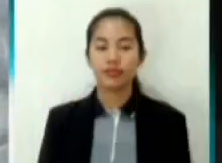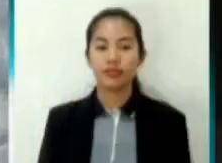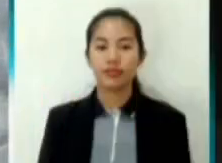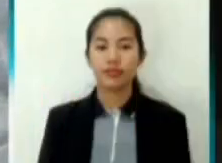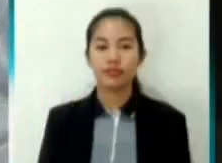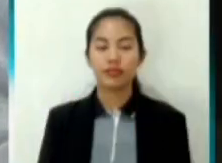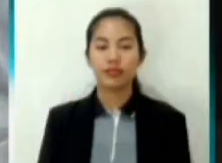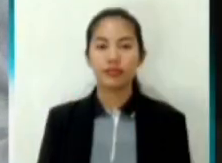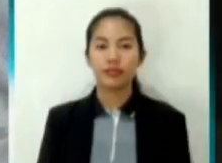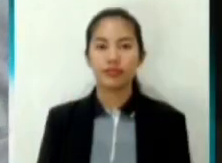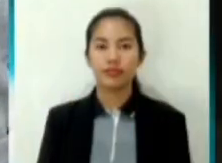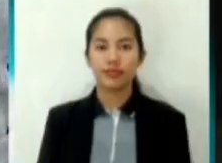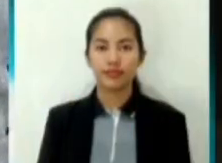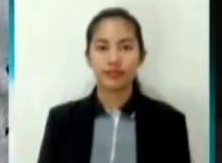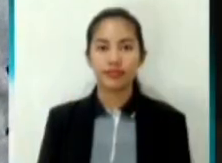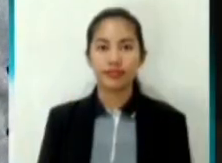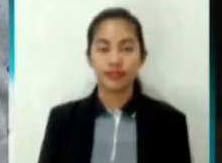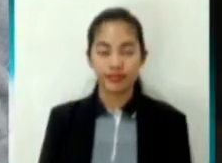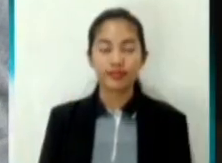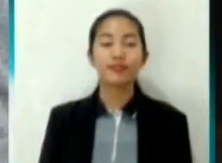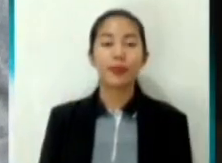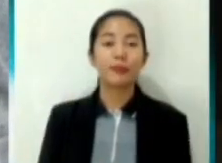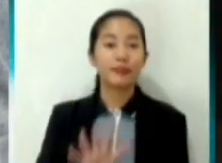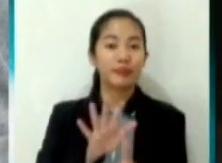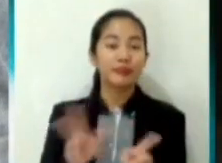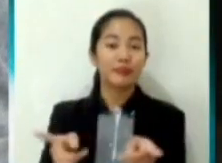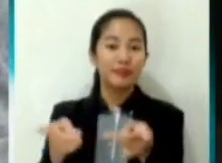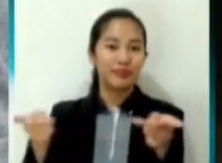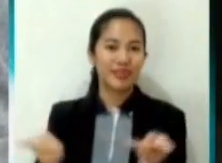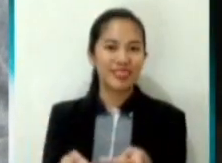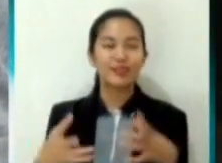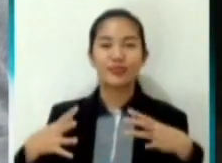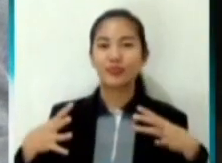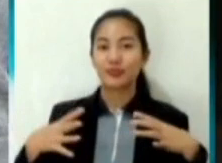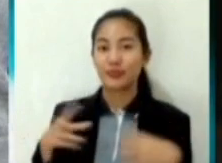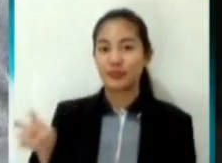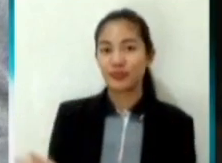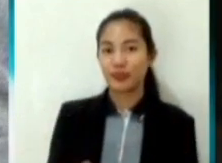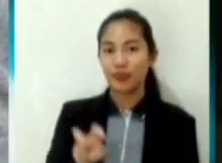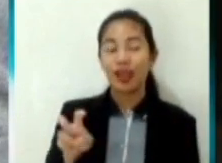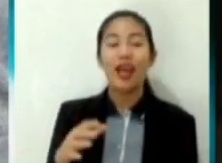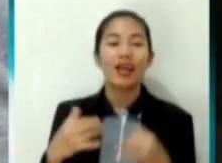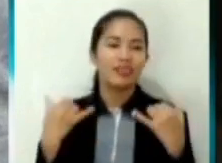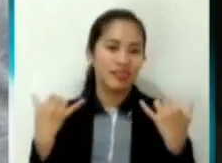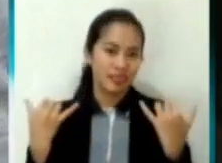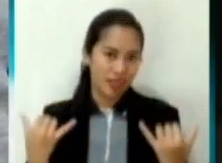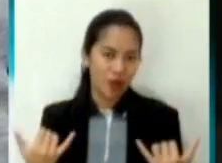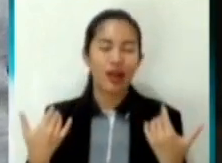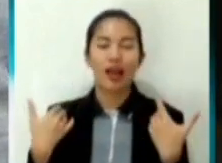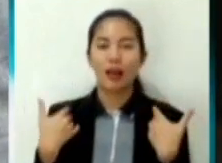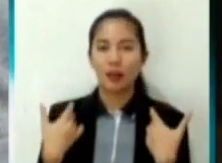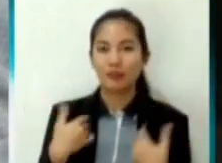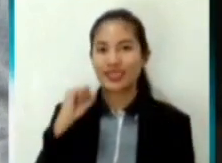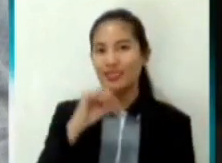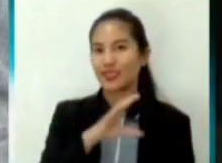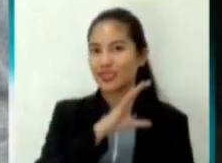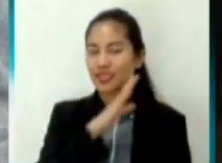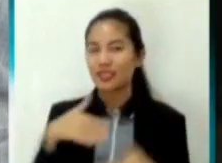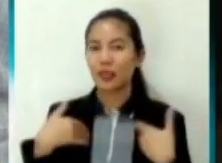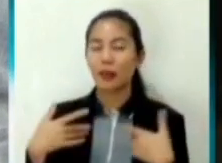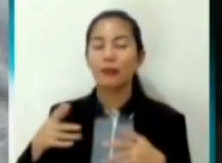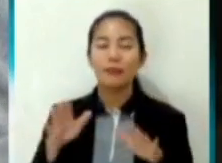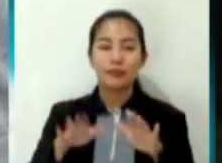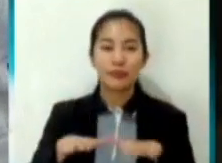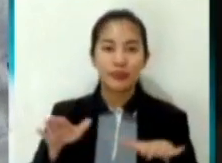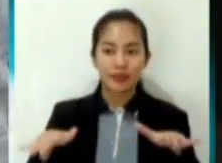sa mga parke at pasyalan ang punta ng ilang bata at senior citizen ngayong balik. Alert level 2 na ang Metro Manila at nataong